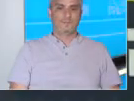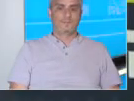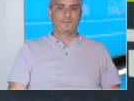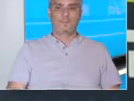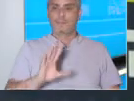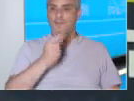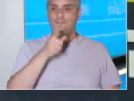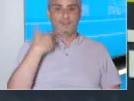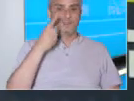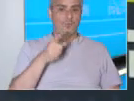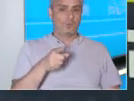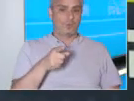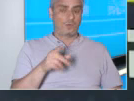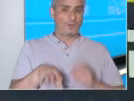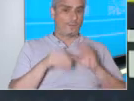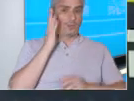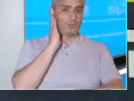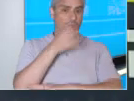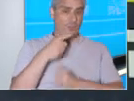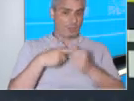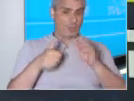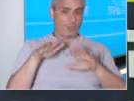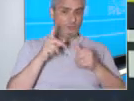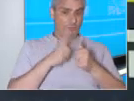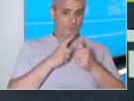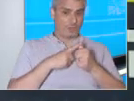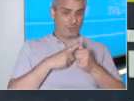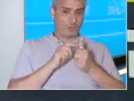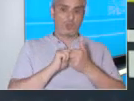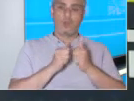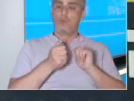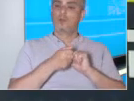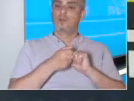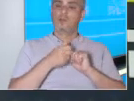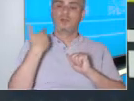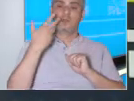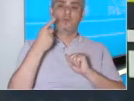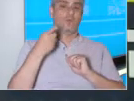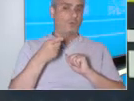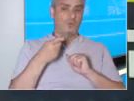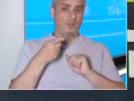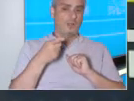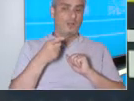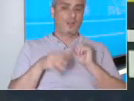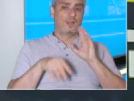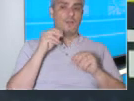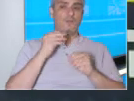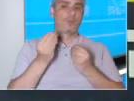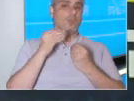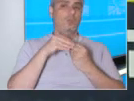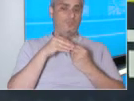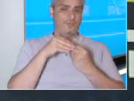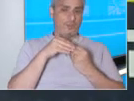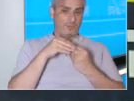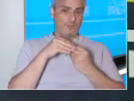בין אם יהיו אלה בחירות ישירות לראשות הממשלה, ובין אם יהיו אלה בחירות